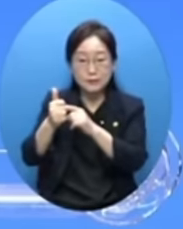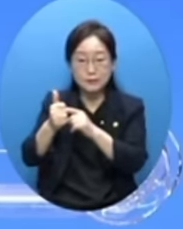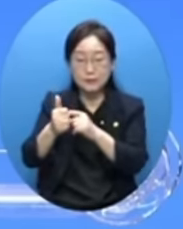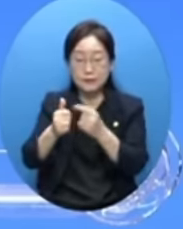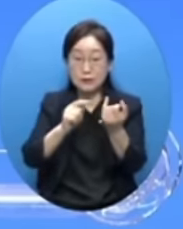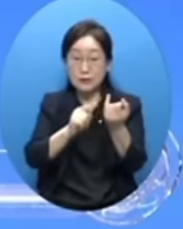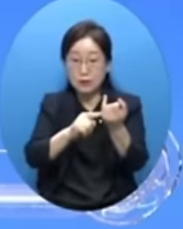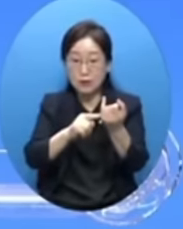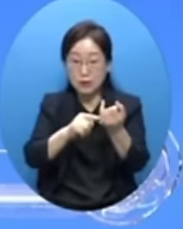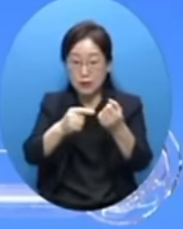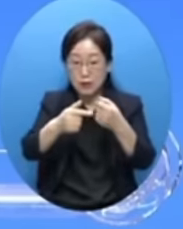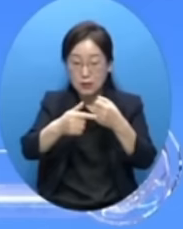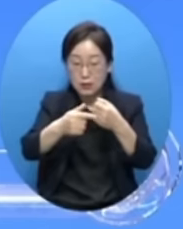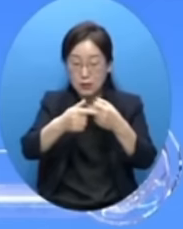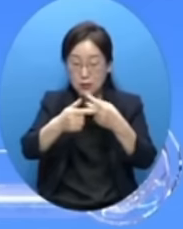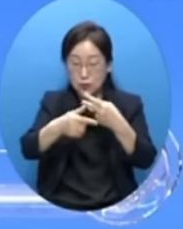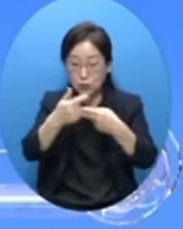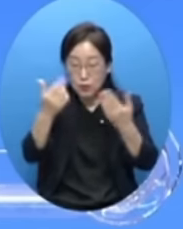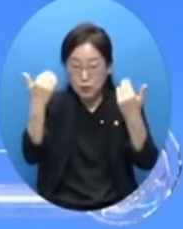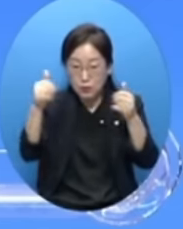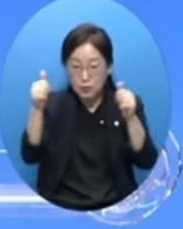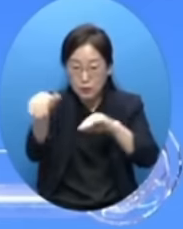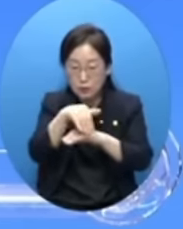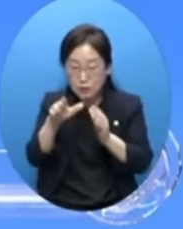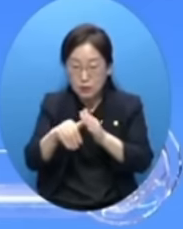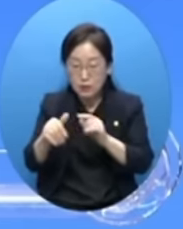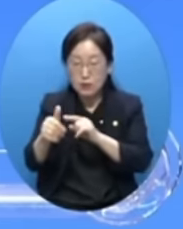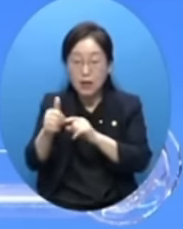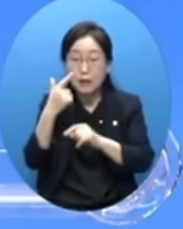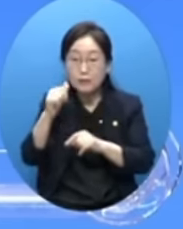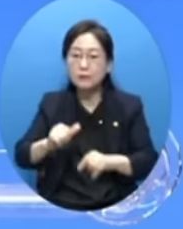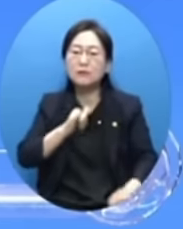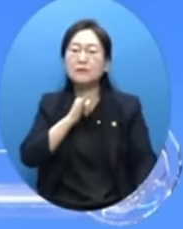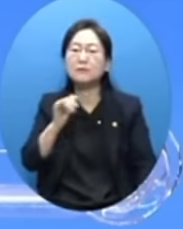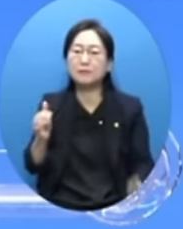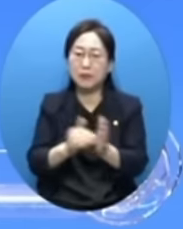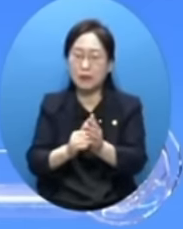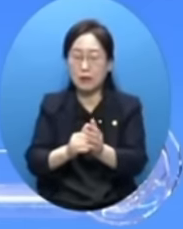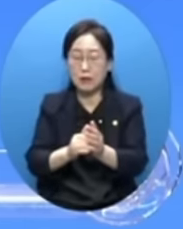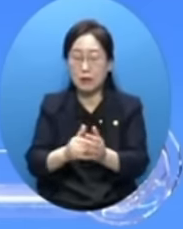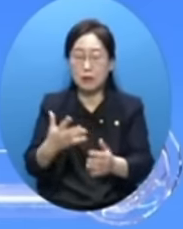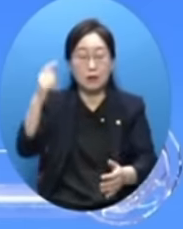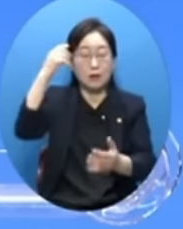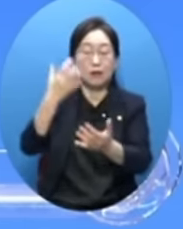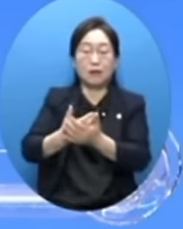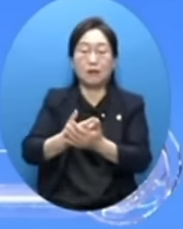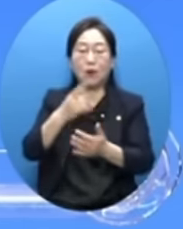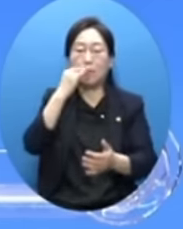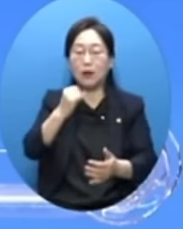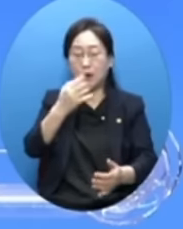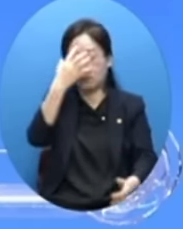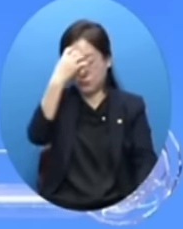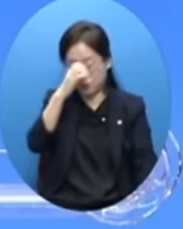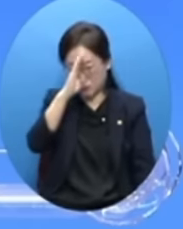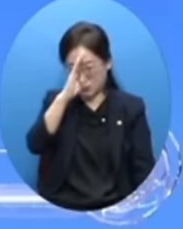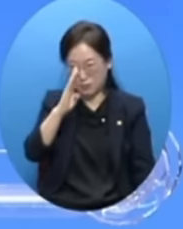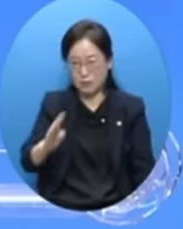스스로 목숨을 끊으셨어요. 이 충격으로 어머니도 우울증에 빠졌습니다.